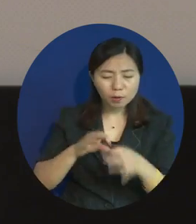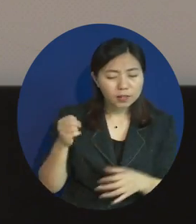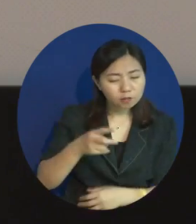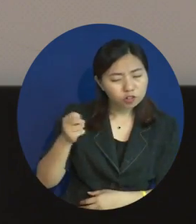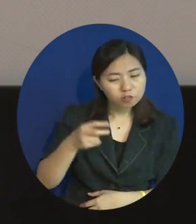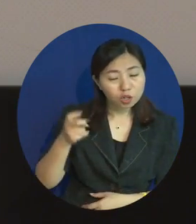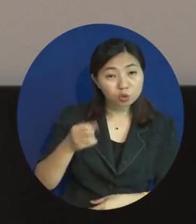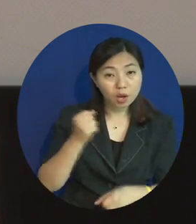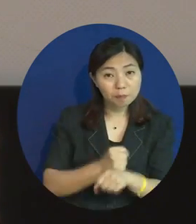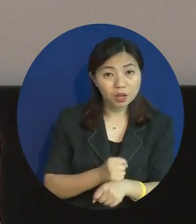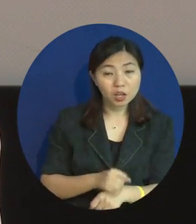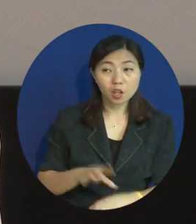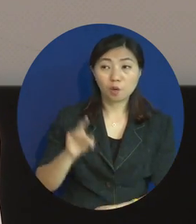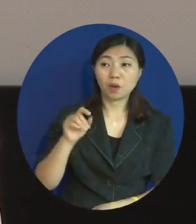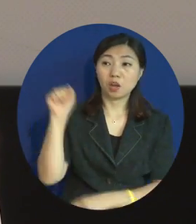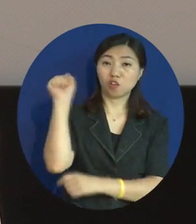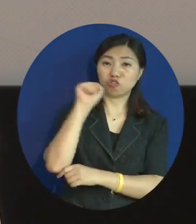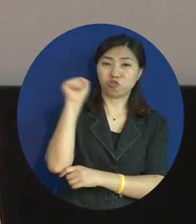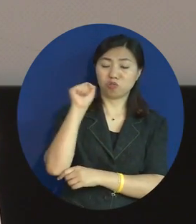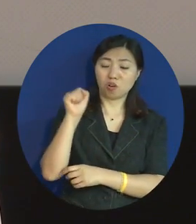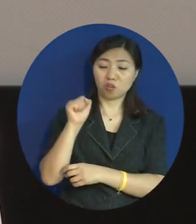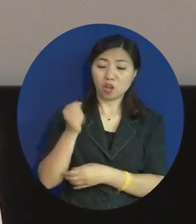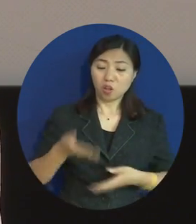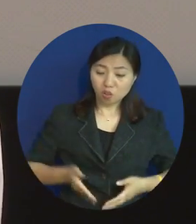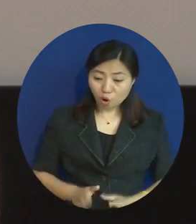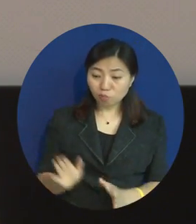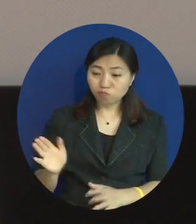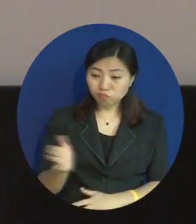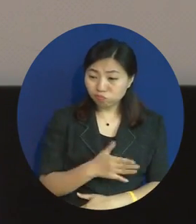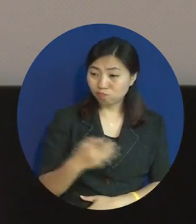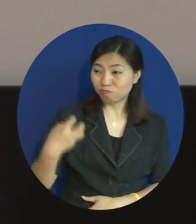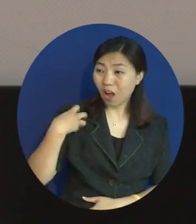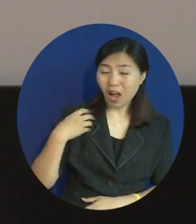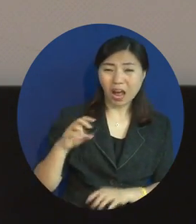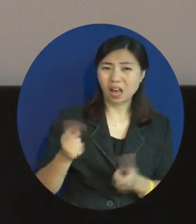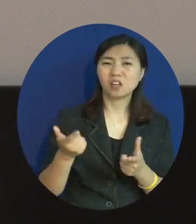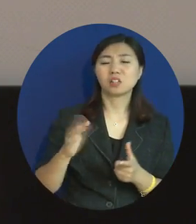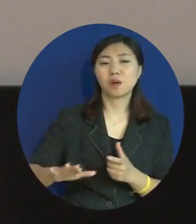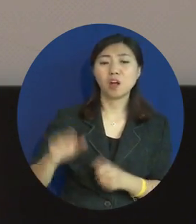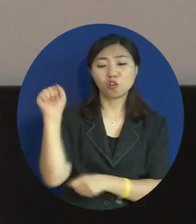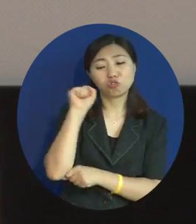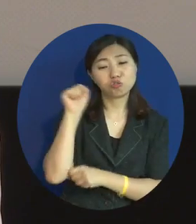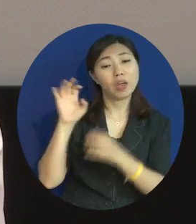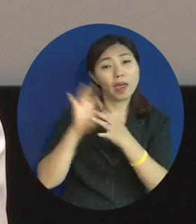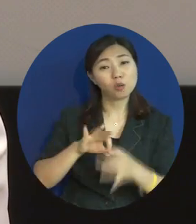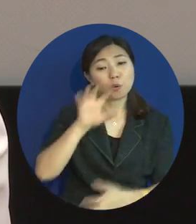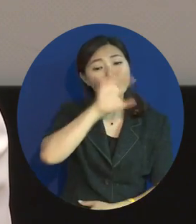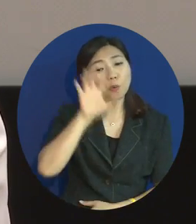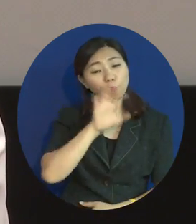내가 처음에 운전수 하라고 태어났지는 않았지만 어릴 때부터 운전 배워가 자꾸 하다 보면 뭐 된다?